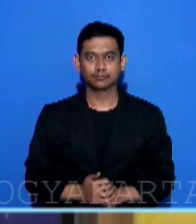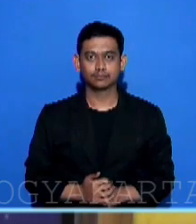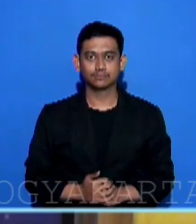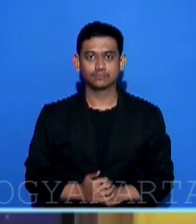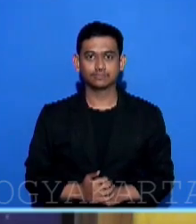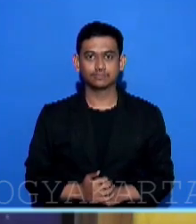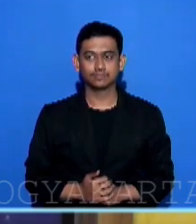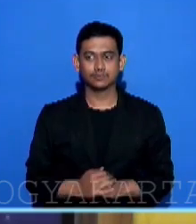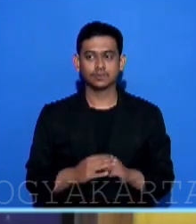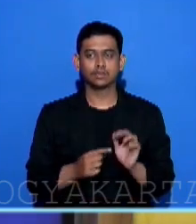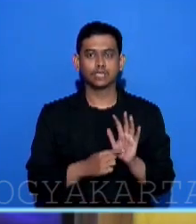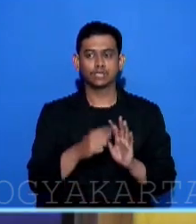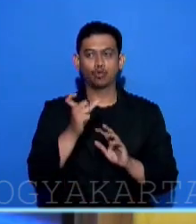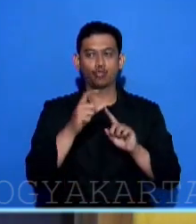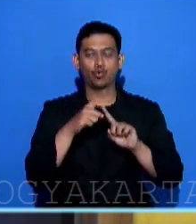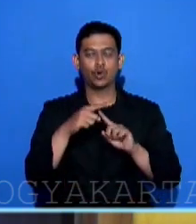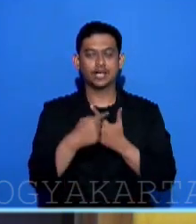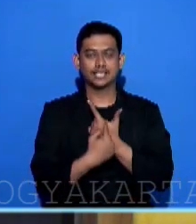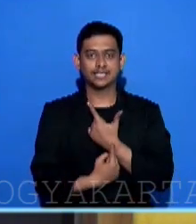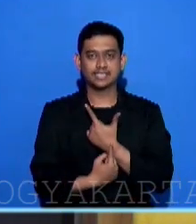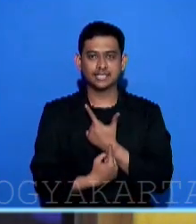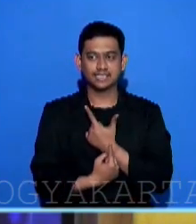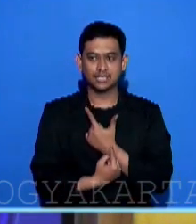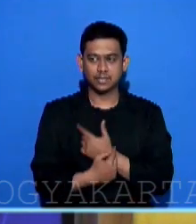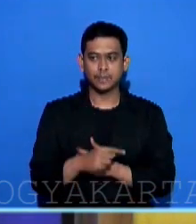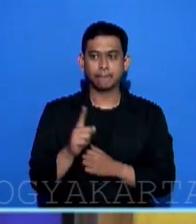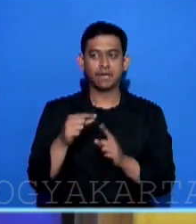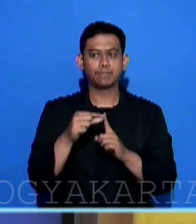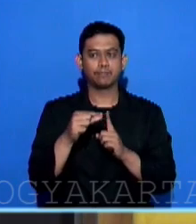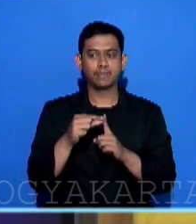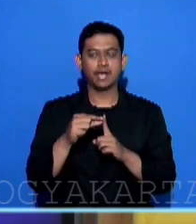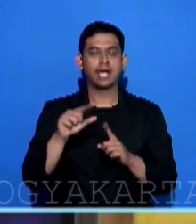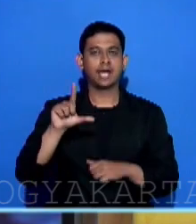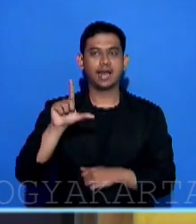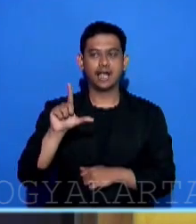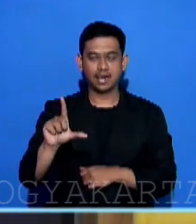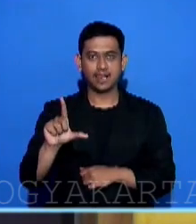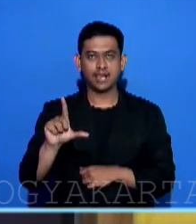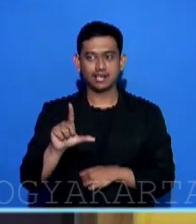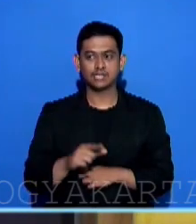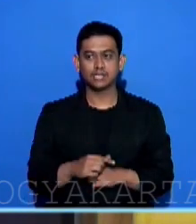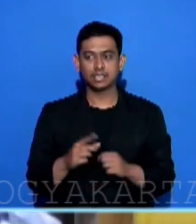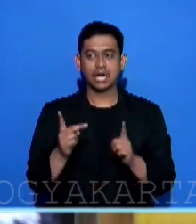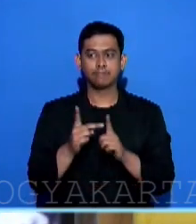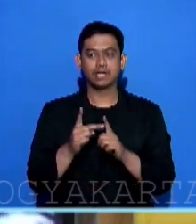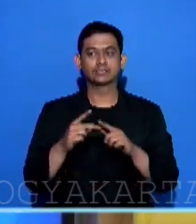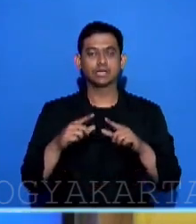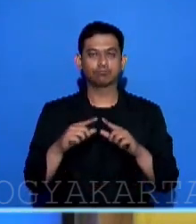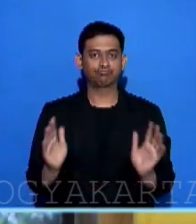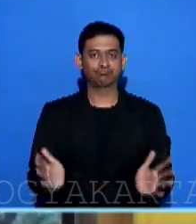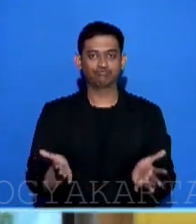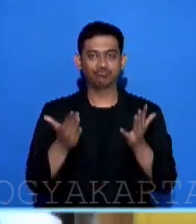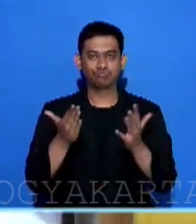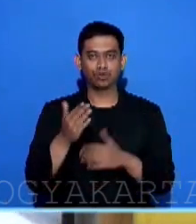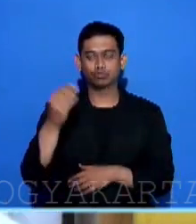Universitas Teknologi Yogyakarta melalui kegiatan PPL ormawahimars astabrata kembali membangkitkan ekowisata